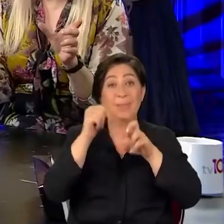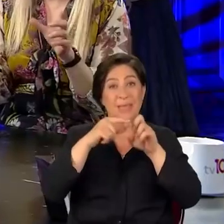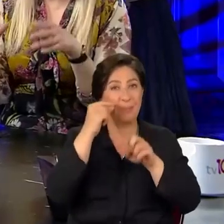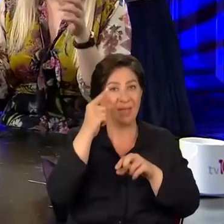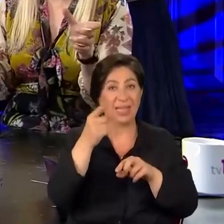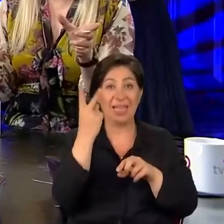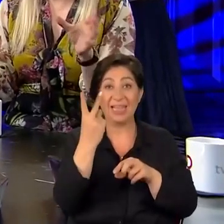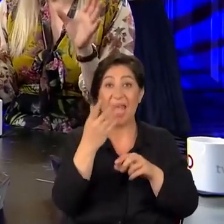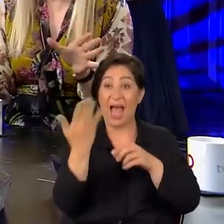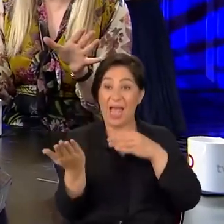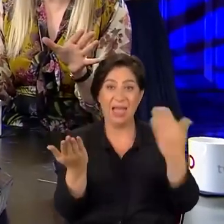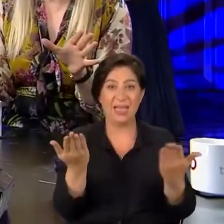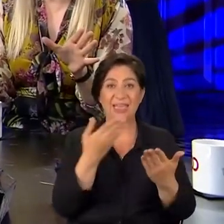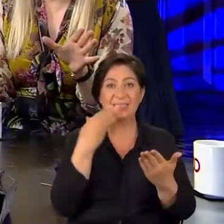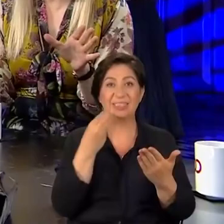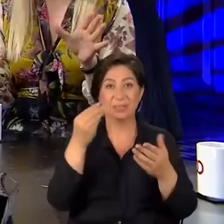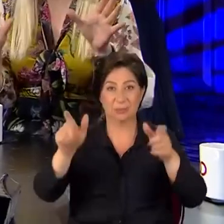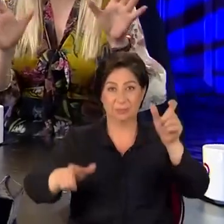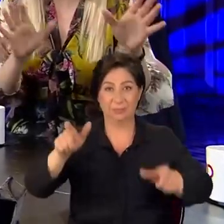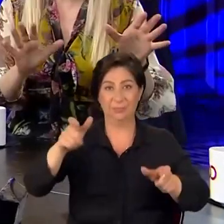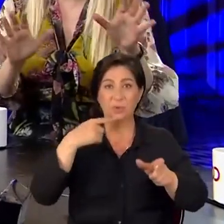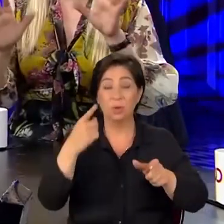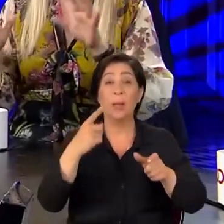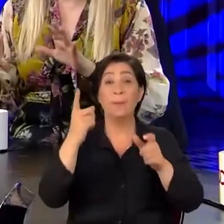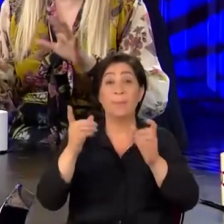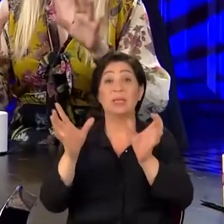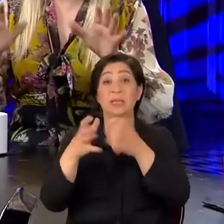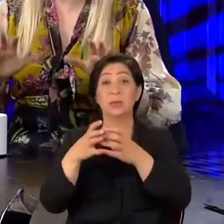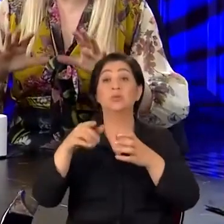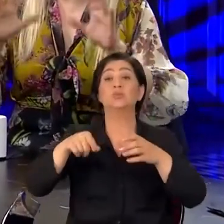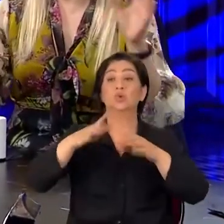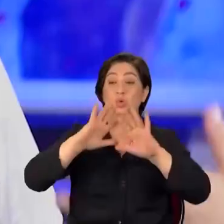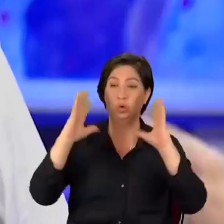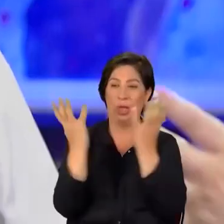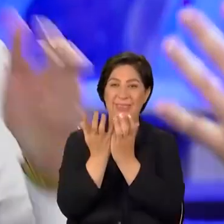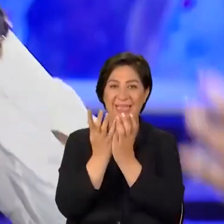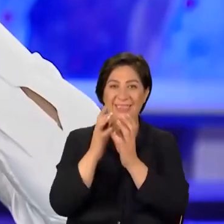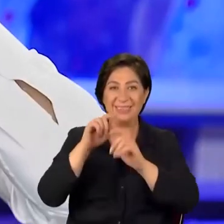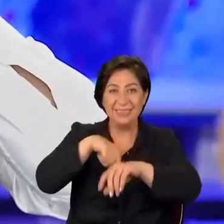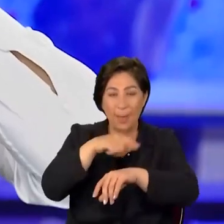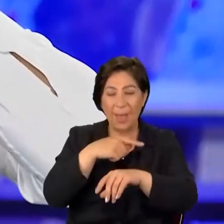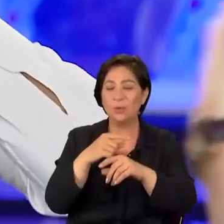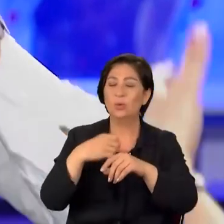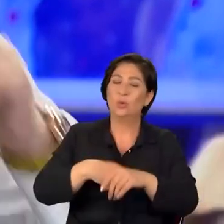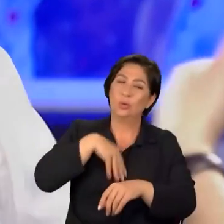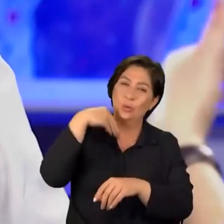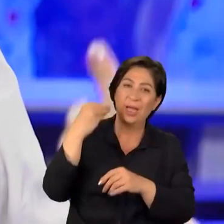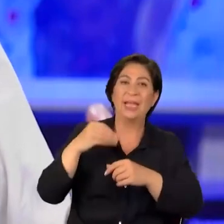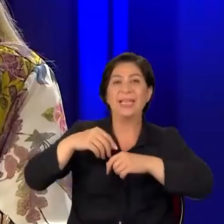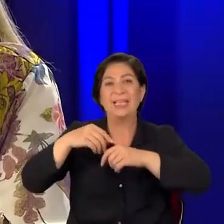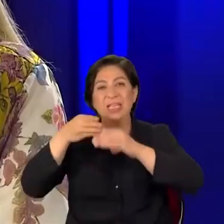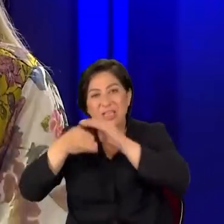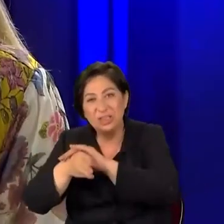iki ayrı gençlik profilinden de bahsediyoruz aslında. Şimdi tabii. Bir yandan bu küresel sistemle, zamanın ruhuyla uyumlu, gelişimci, evrimci